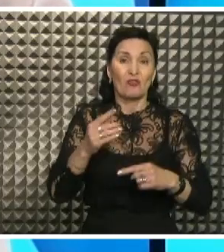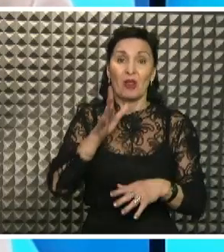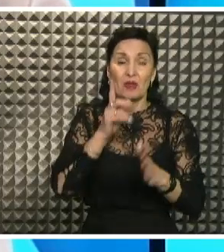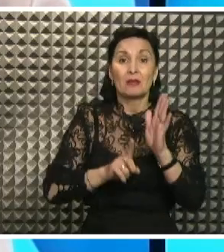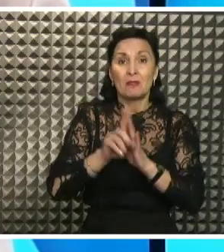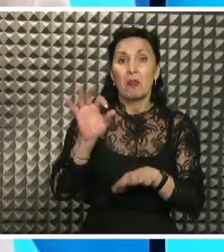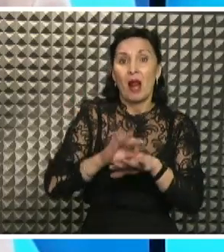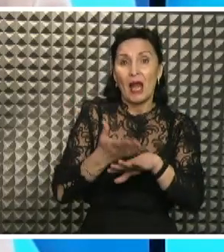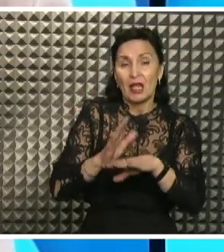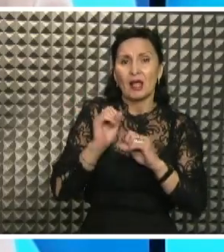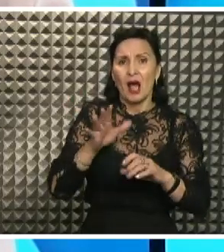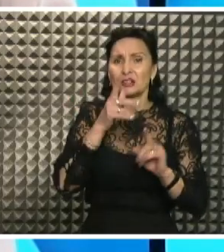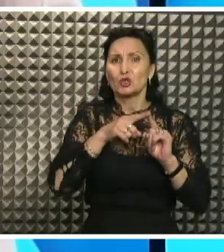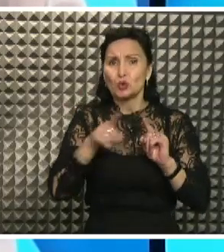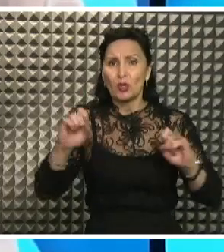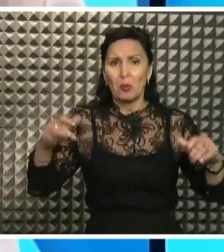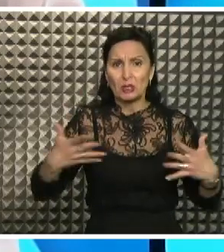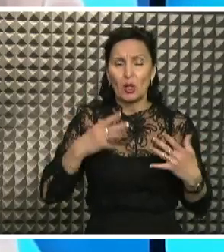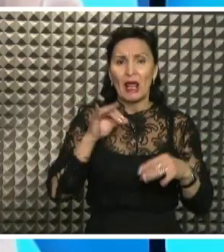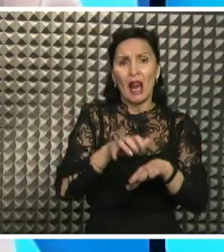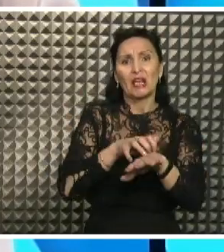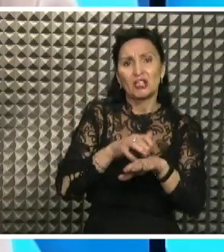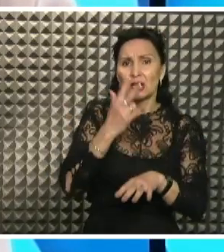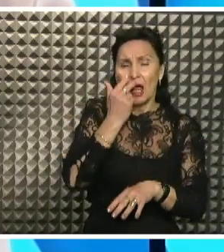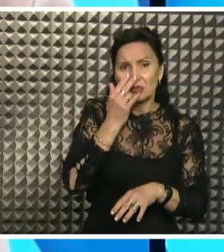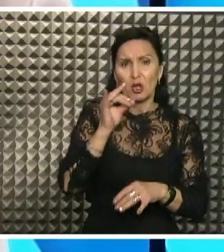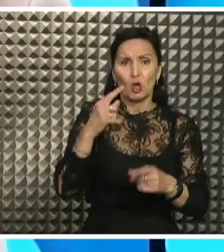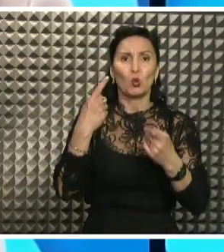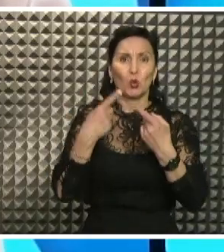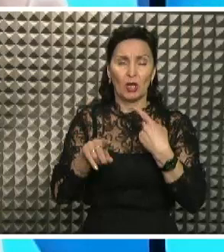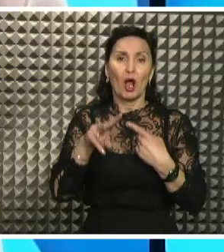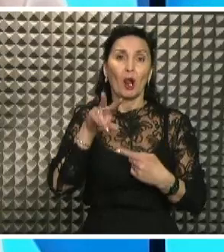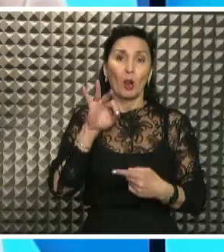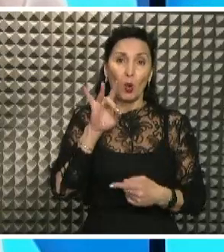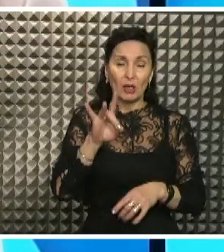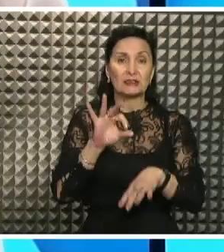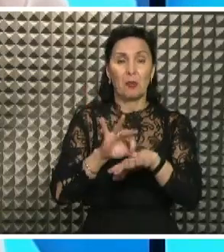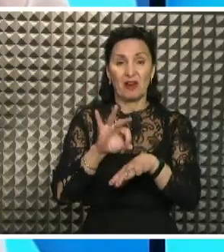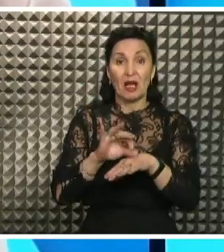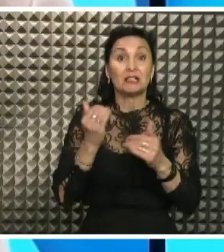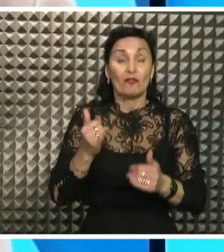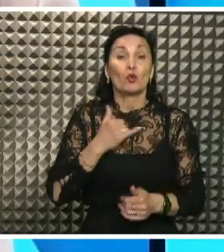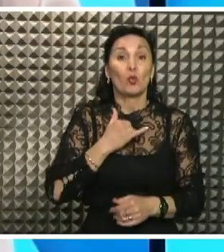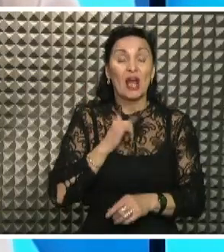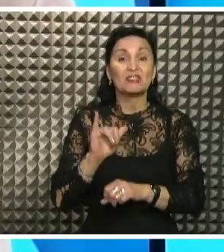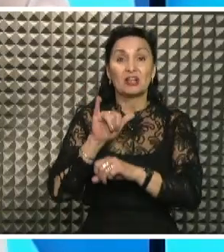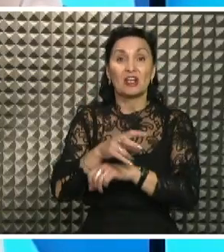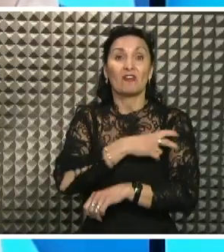обострения как сезонной простуды, так и аллергического насморка и других лор-заболеваний. И сегодня у нас в